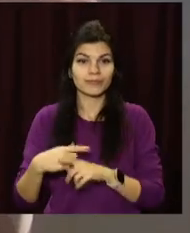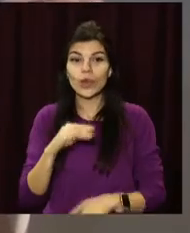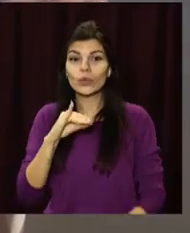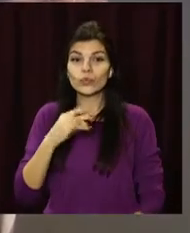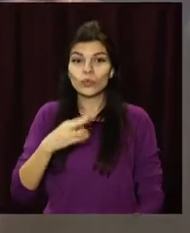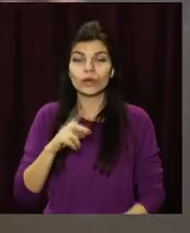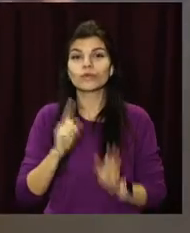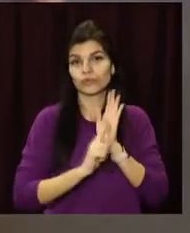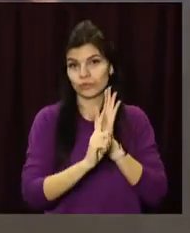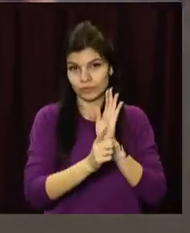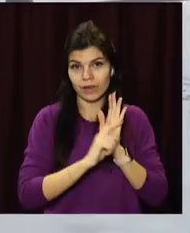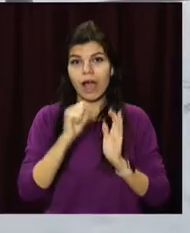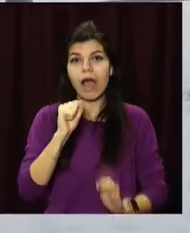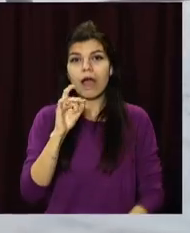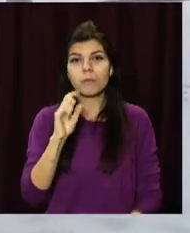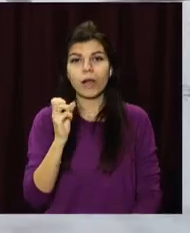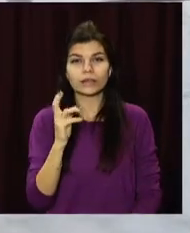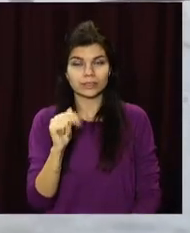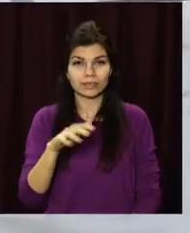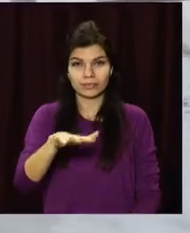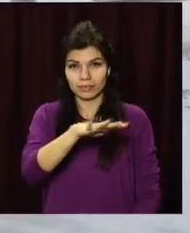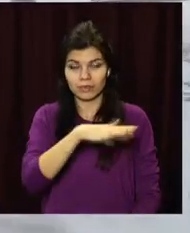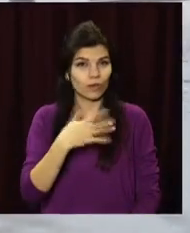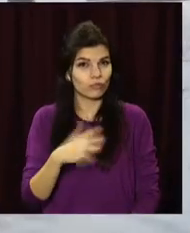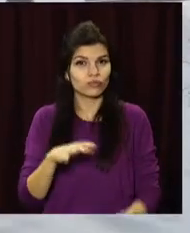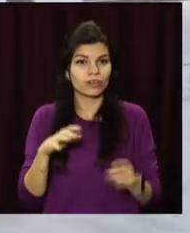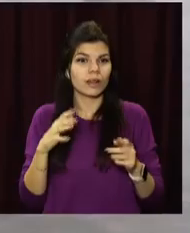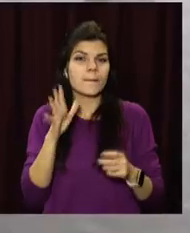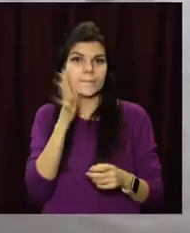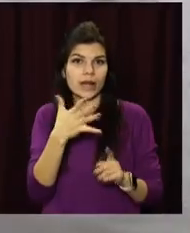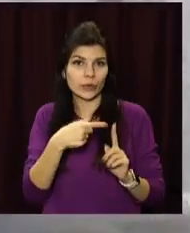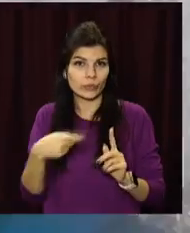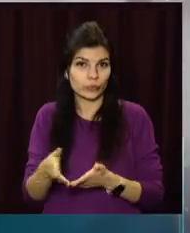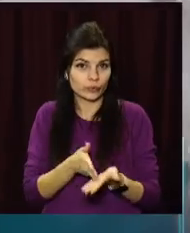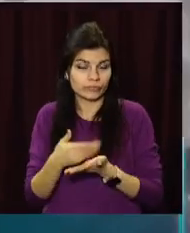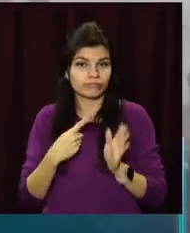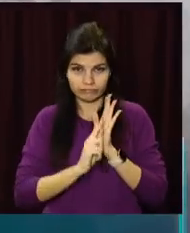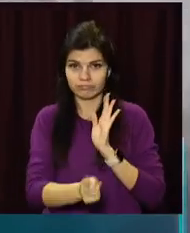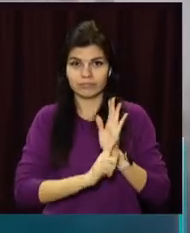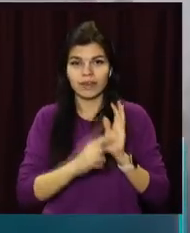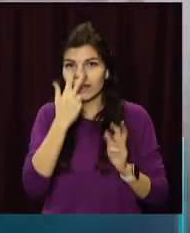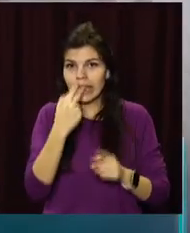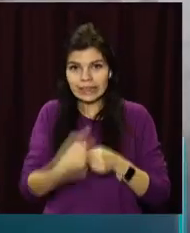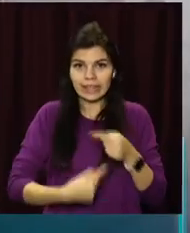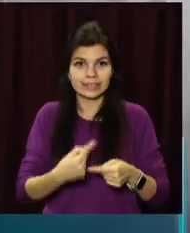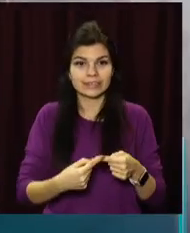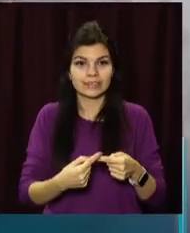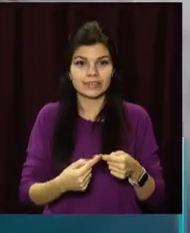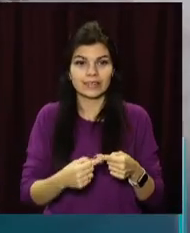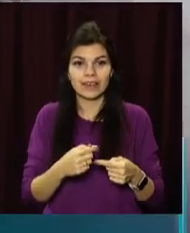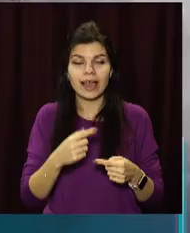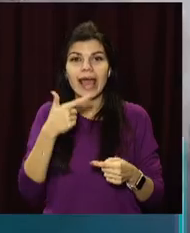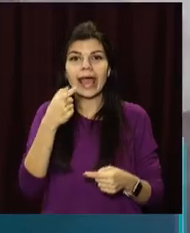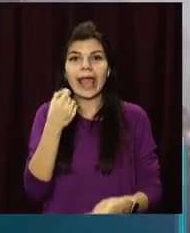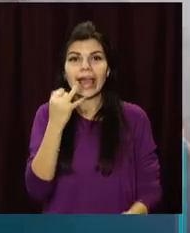Пірнає і Юлія. До Арабатських термів, каже, приїздить вже не вперше. На протяжении 5 лет это стало просто